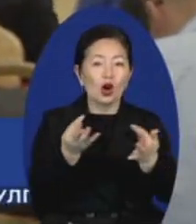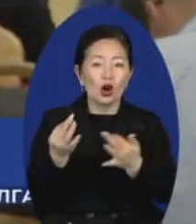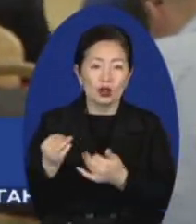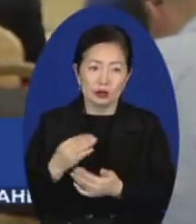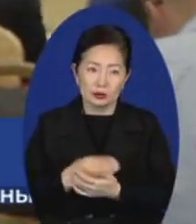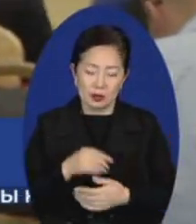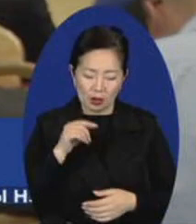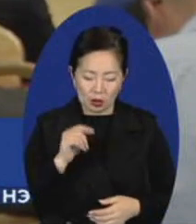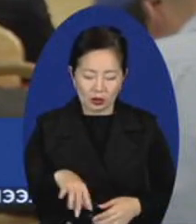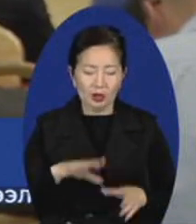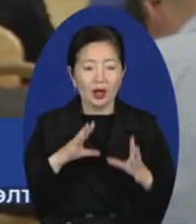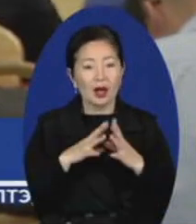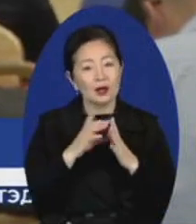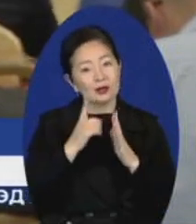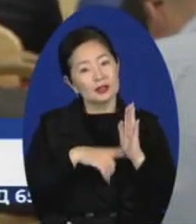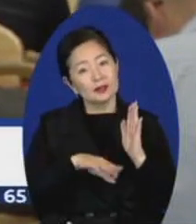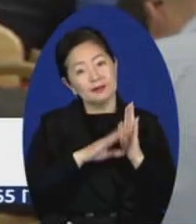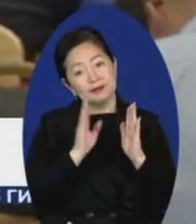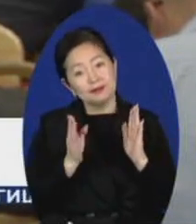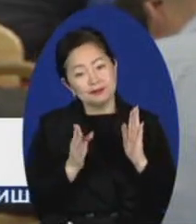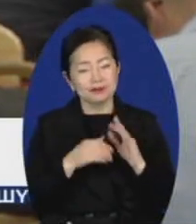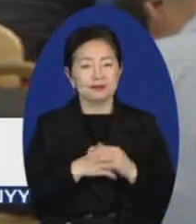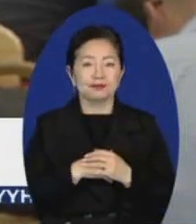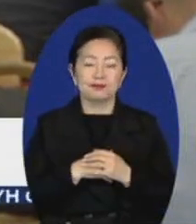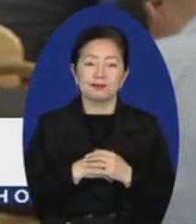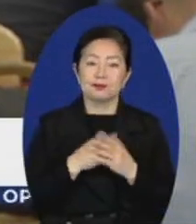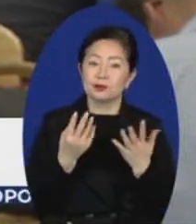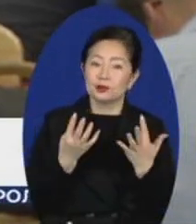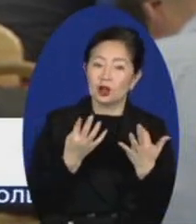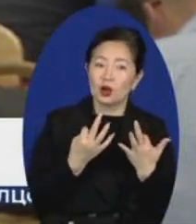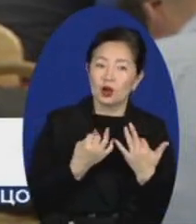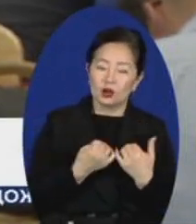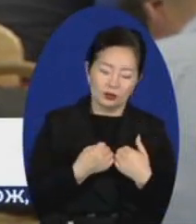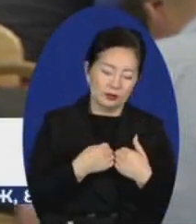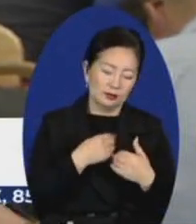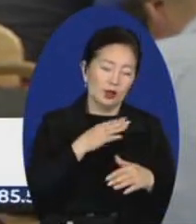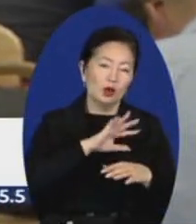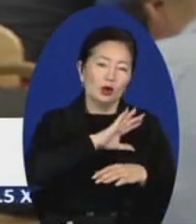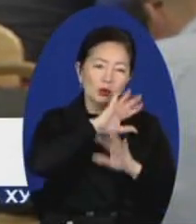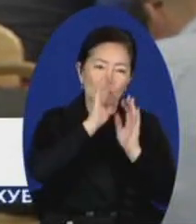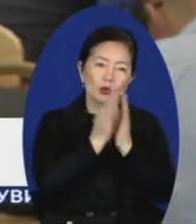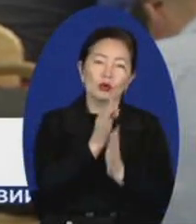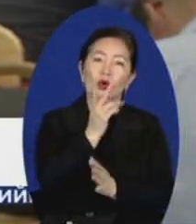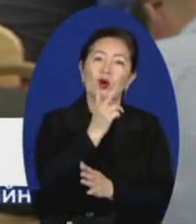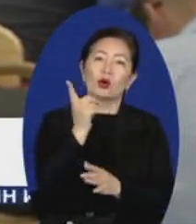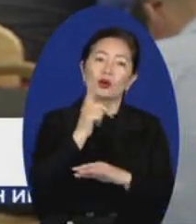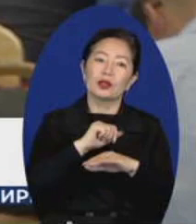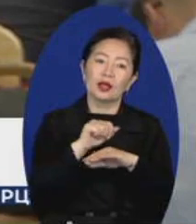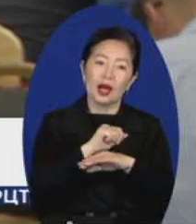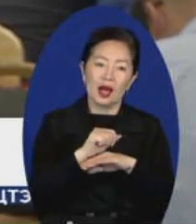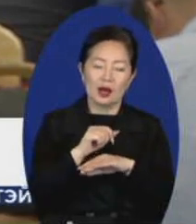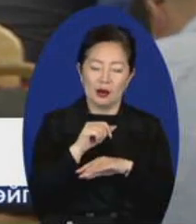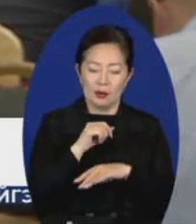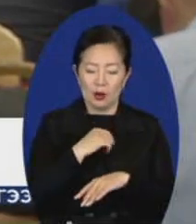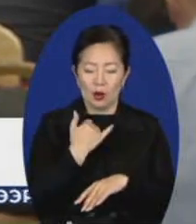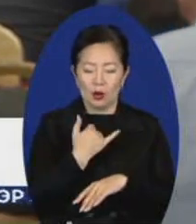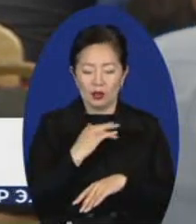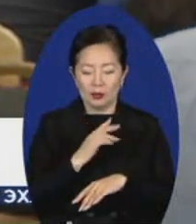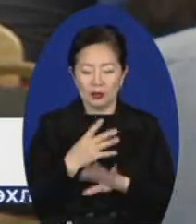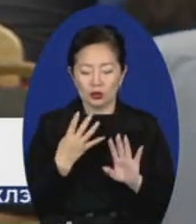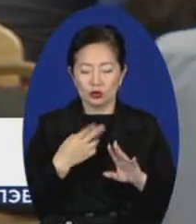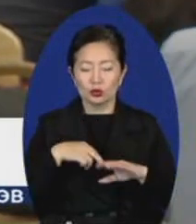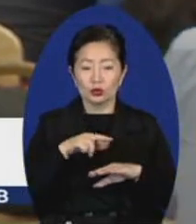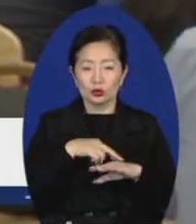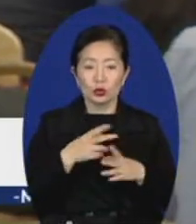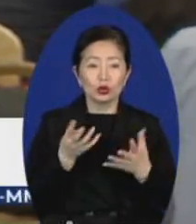орсон. За, одоо ингээд бид нар 10 сар гарчлаа. 10 сард бол одоо тооллого ингээд үндсэндээ бүх 21 аймгийн болон нийслэл